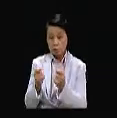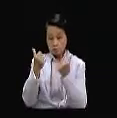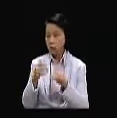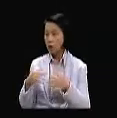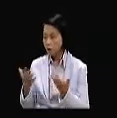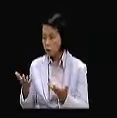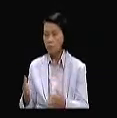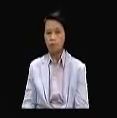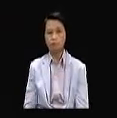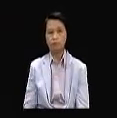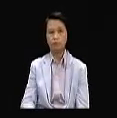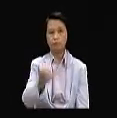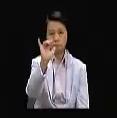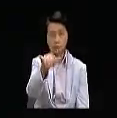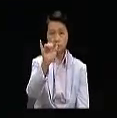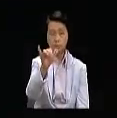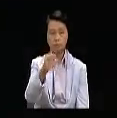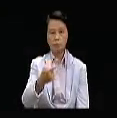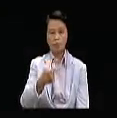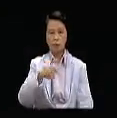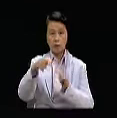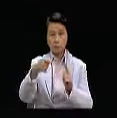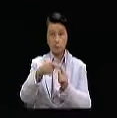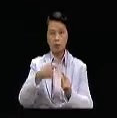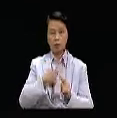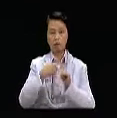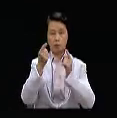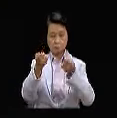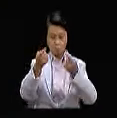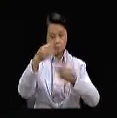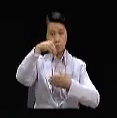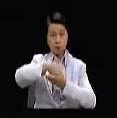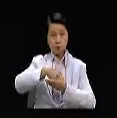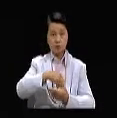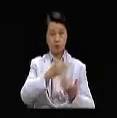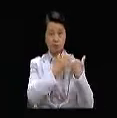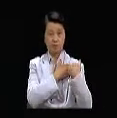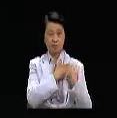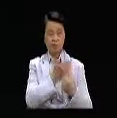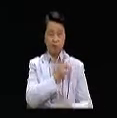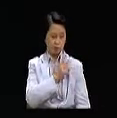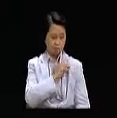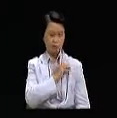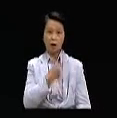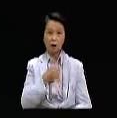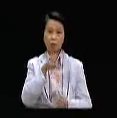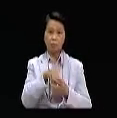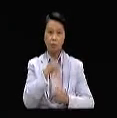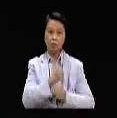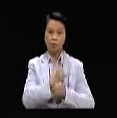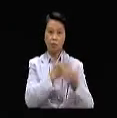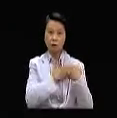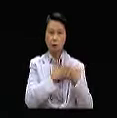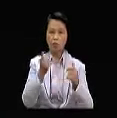lagi saya Apabila saya datang ke Kementerian ini bau pertama yang saya dapatkan